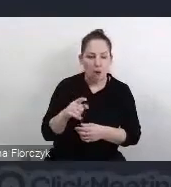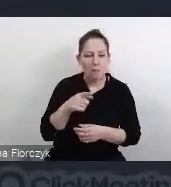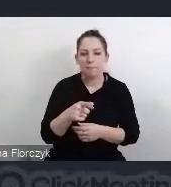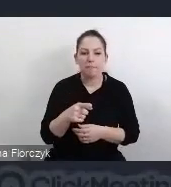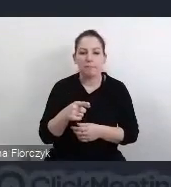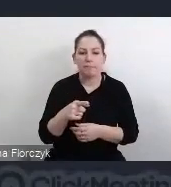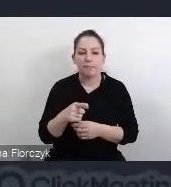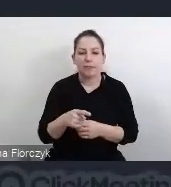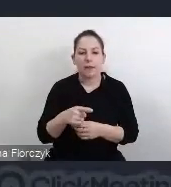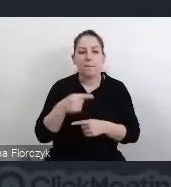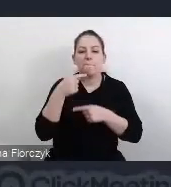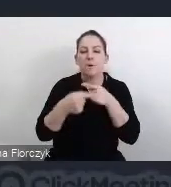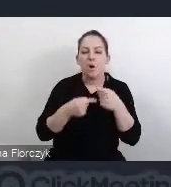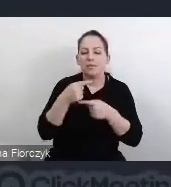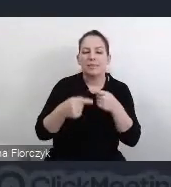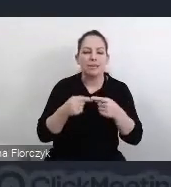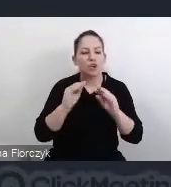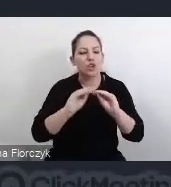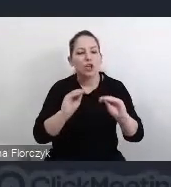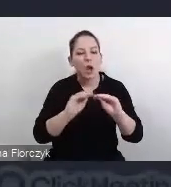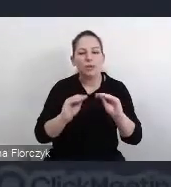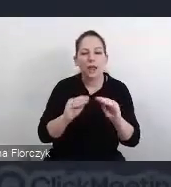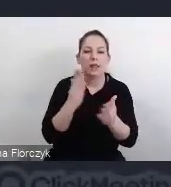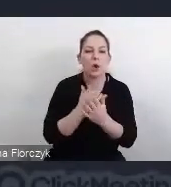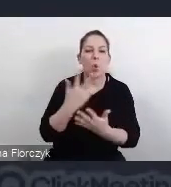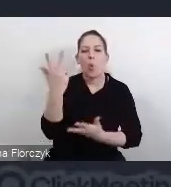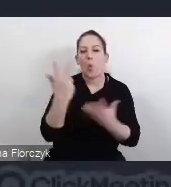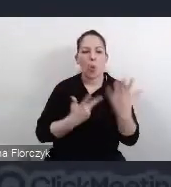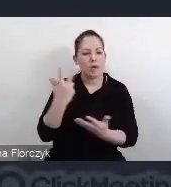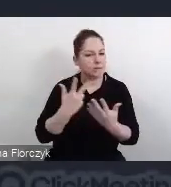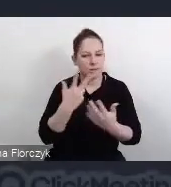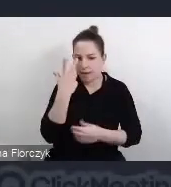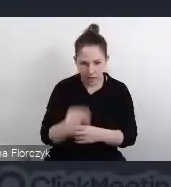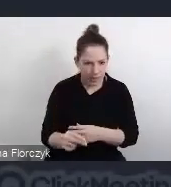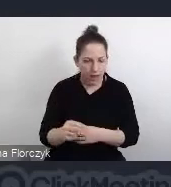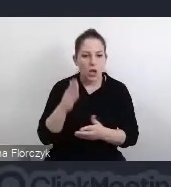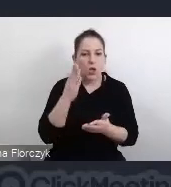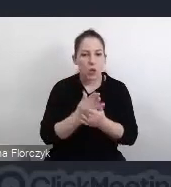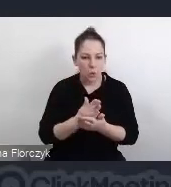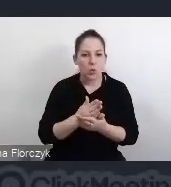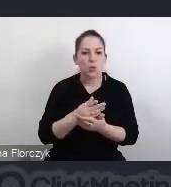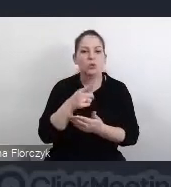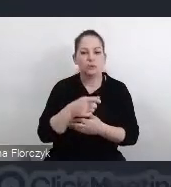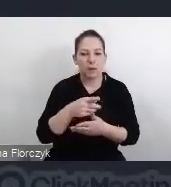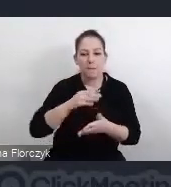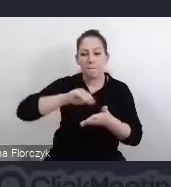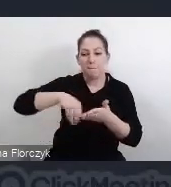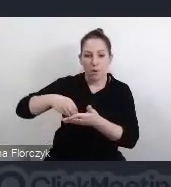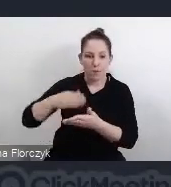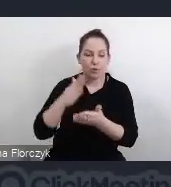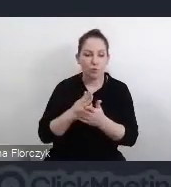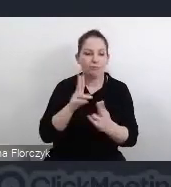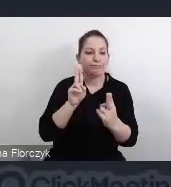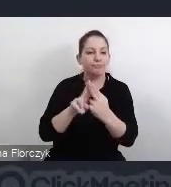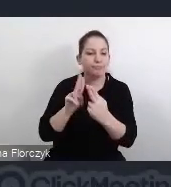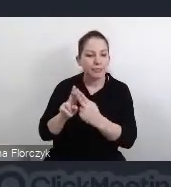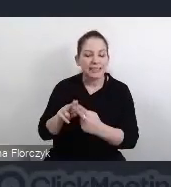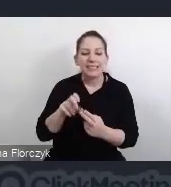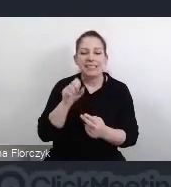tego procesu kształcenia na 8 klasie szkoły podstawowej. Już zostały podpisane porozumienia ze